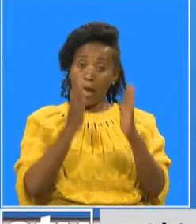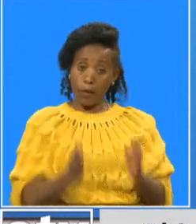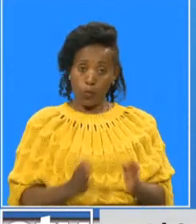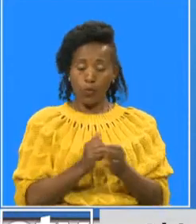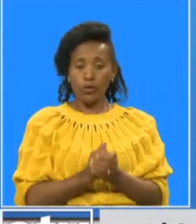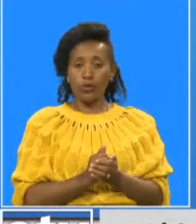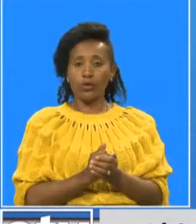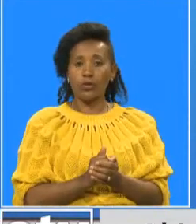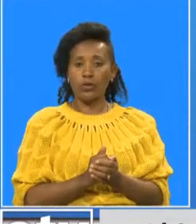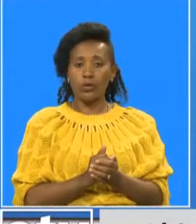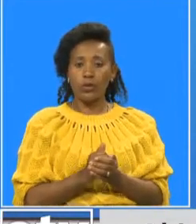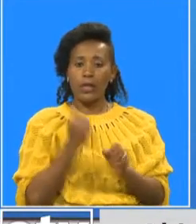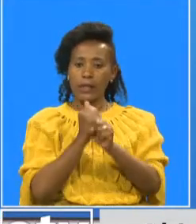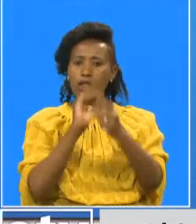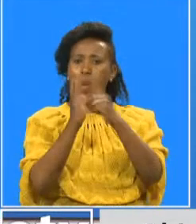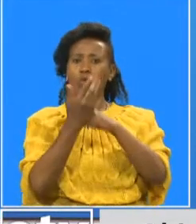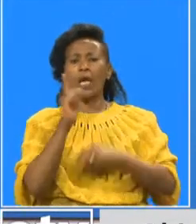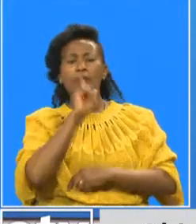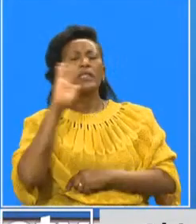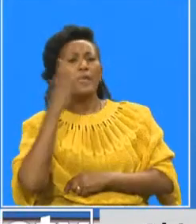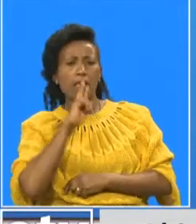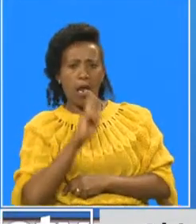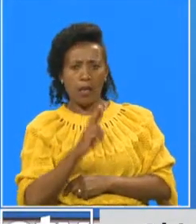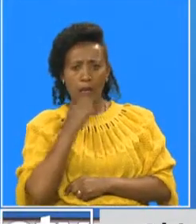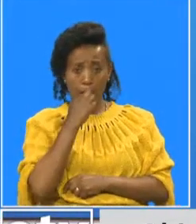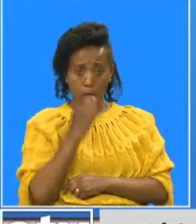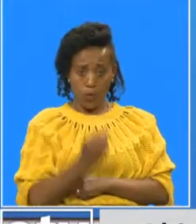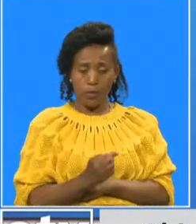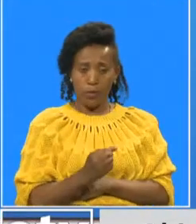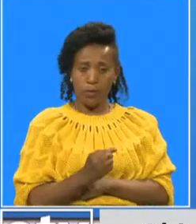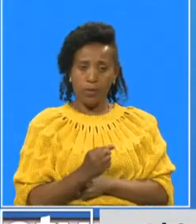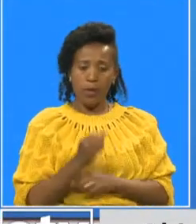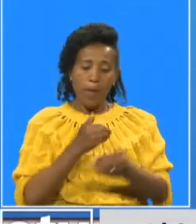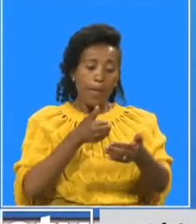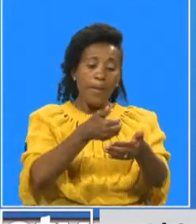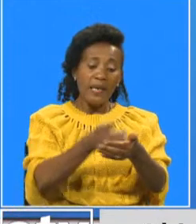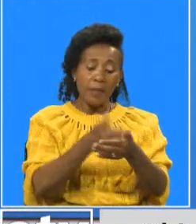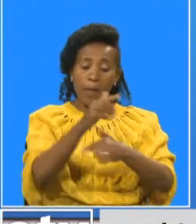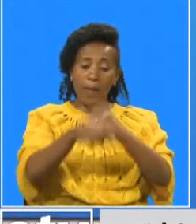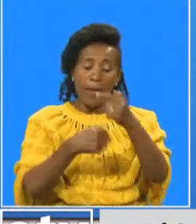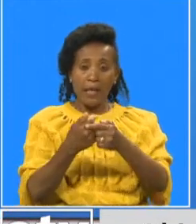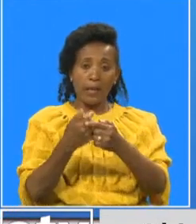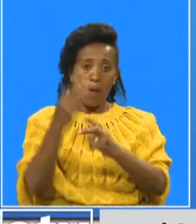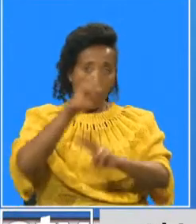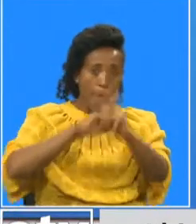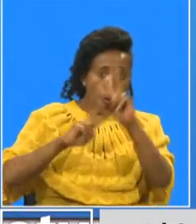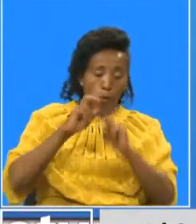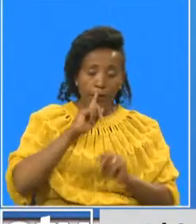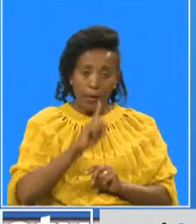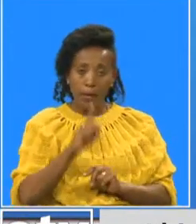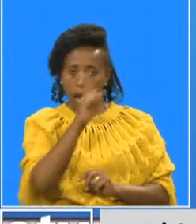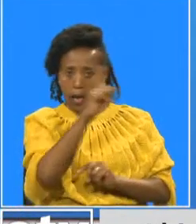ሰራተኞች የስራ ሁኔታ ምን ይመስላል የሚለውን በቅርበት በመሄድ በመጎብኘት